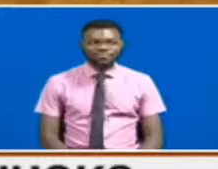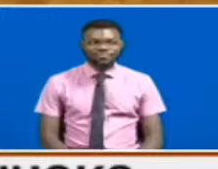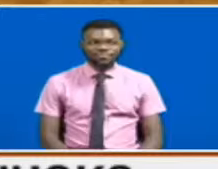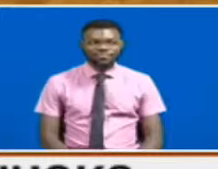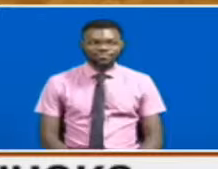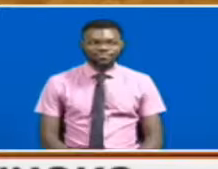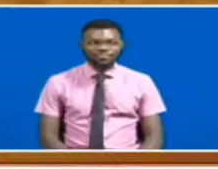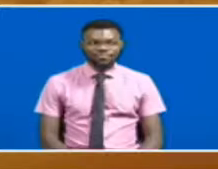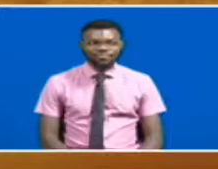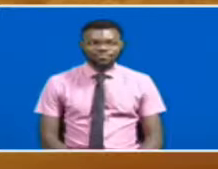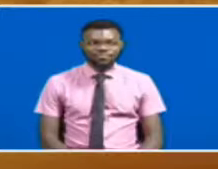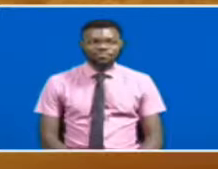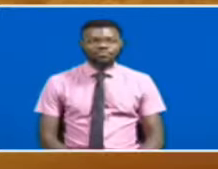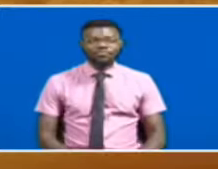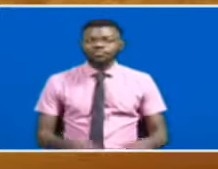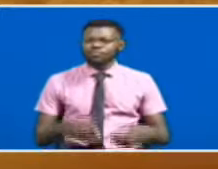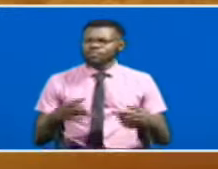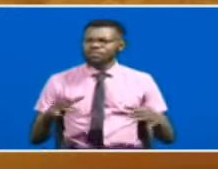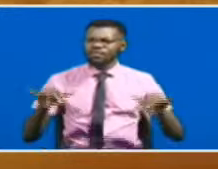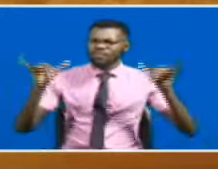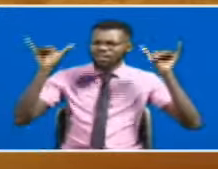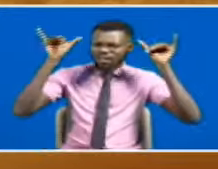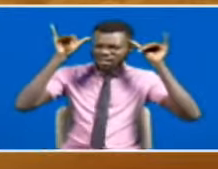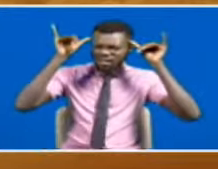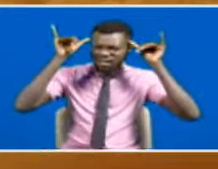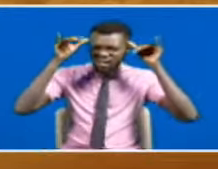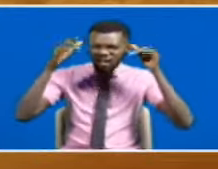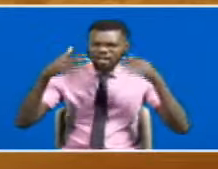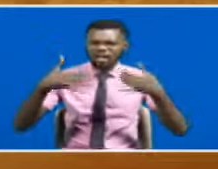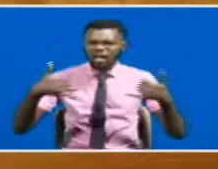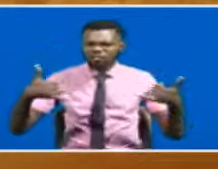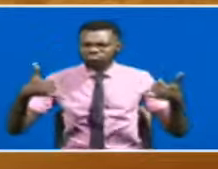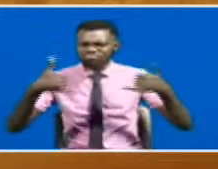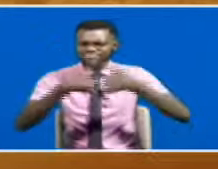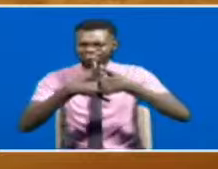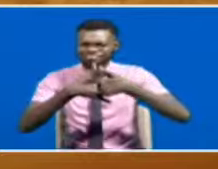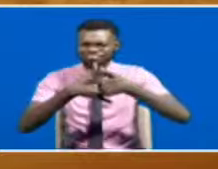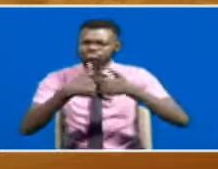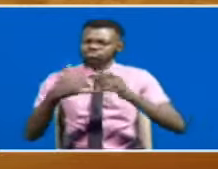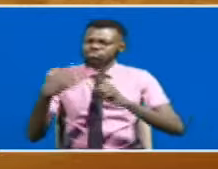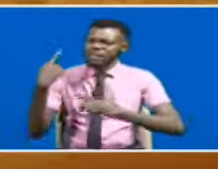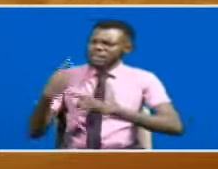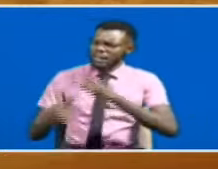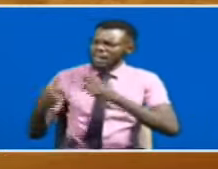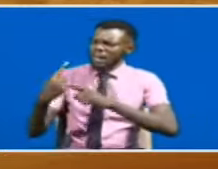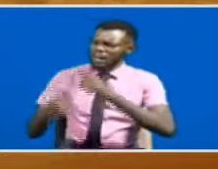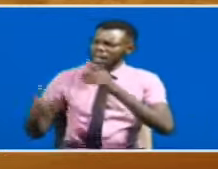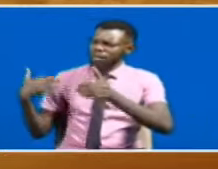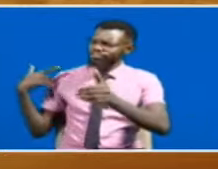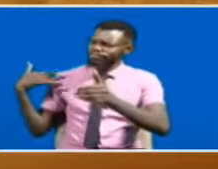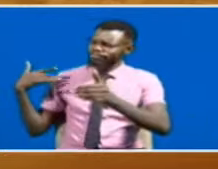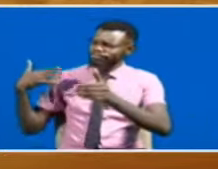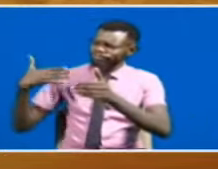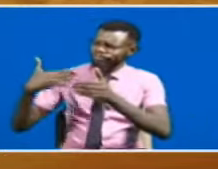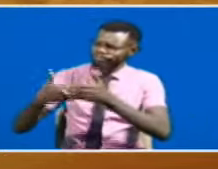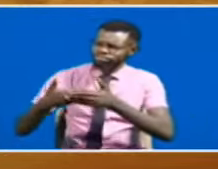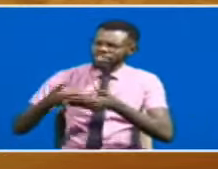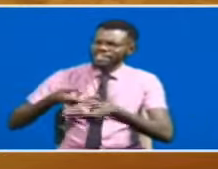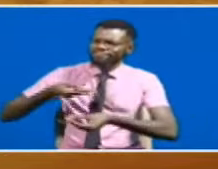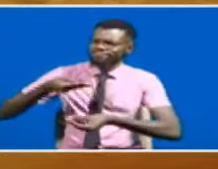Mapigano ya fahali umekuwa ama umekuwepo kwa miongo mingi sasa na kupitishwa kwa vizazi baada ya